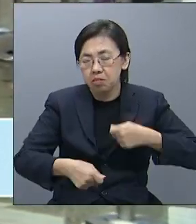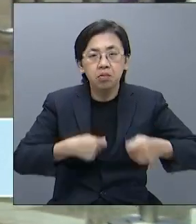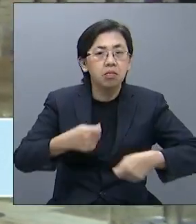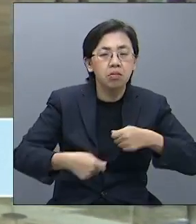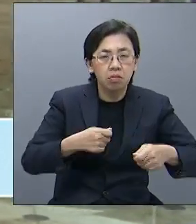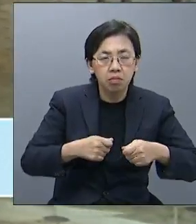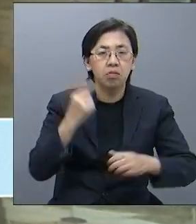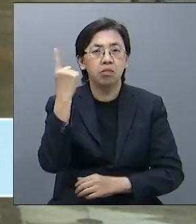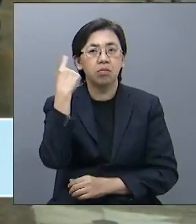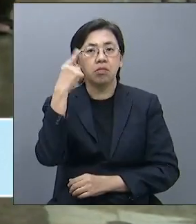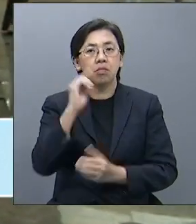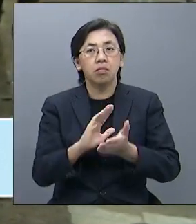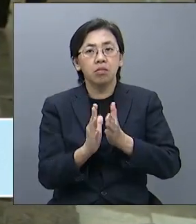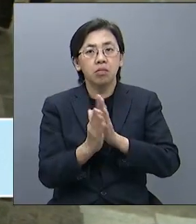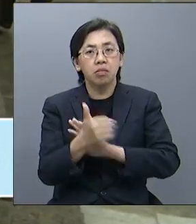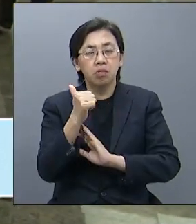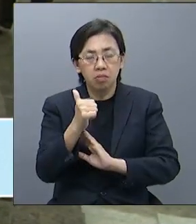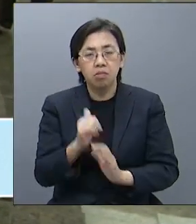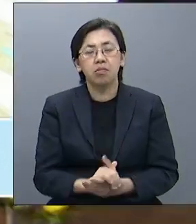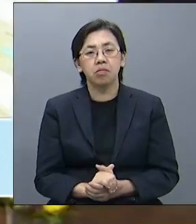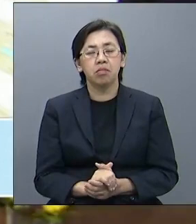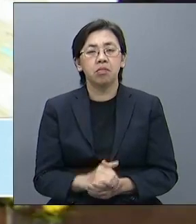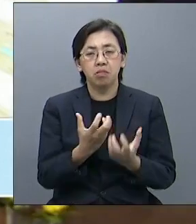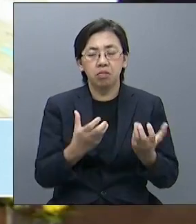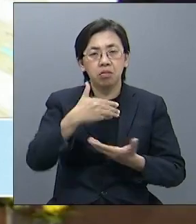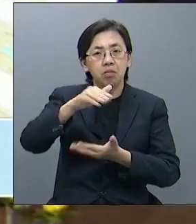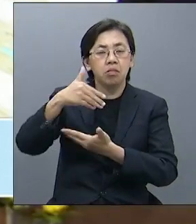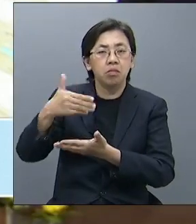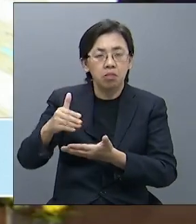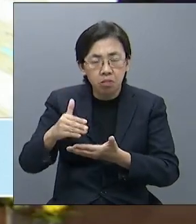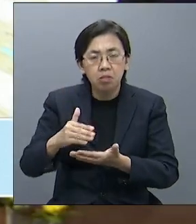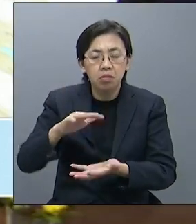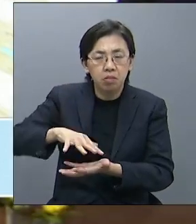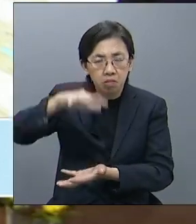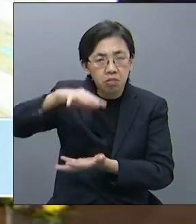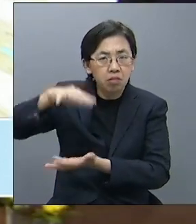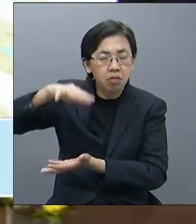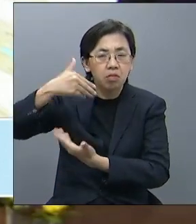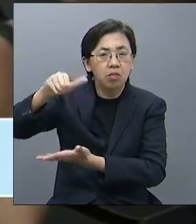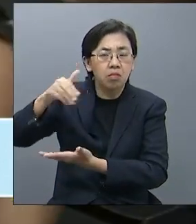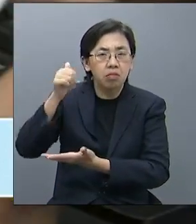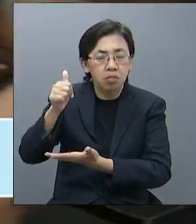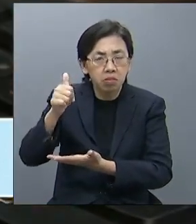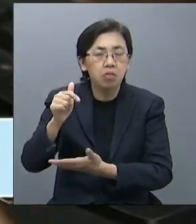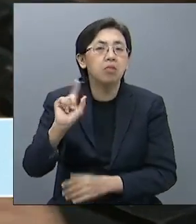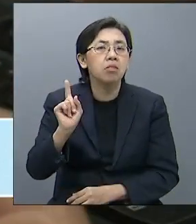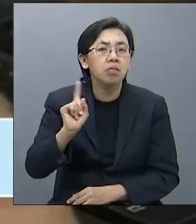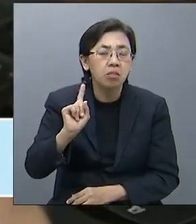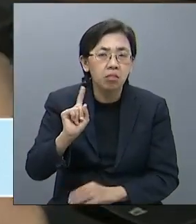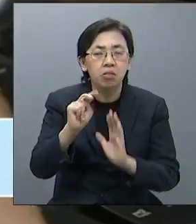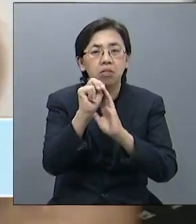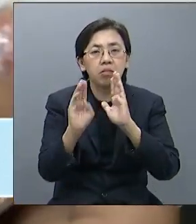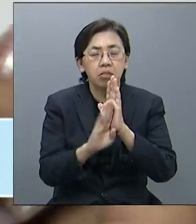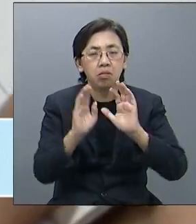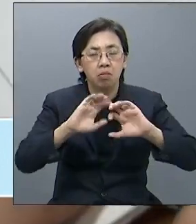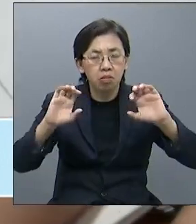ที่ภาคการท่องเที่ยวฟื้นตัวอย่างต่อเนื่องและภาคการส่งออกสินค้ากลับมาขยายตัวอีกทั้งจะได้รับแรงส่งเพิ่มเติมจากนโยบายของทาง